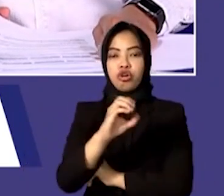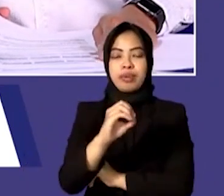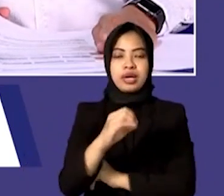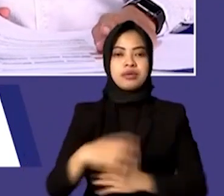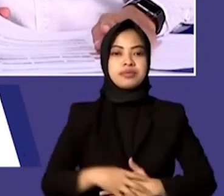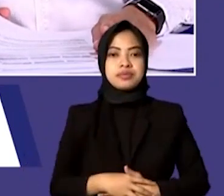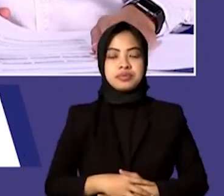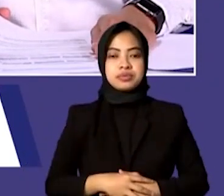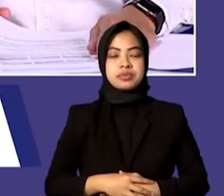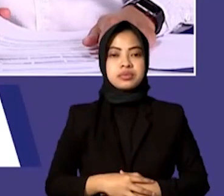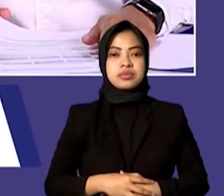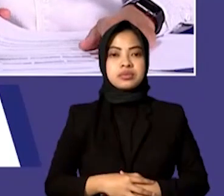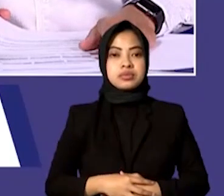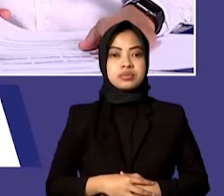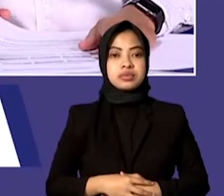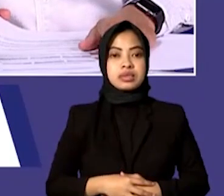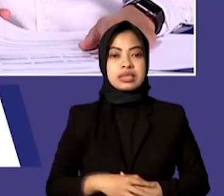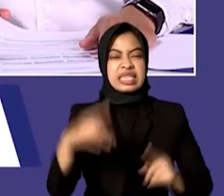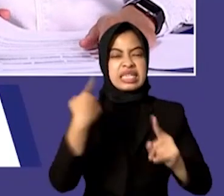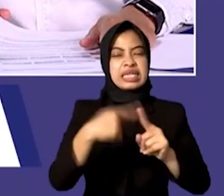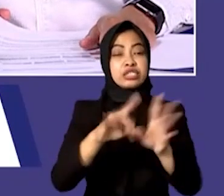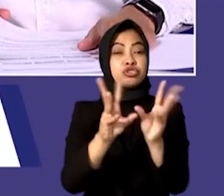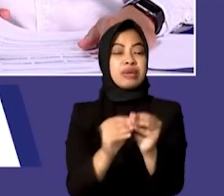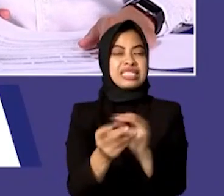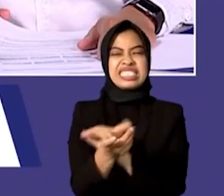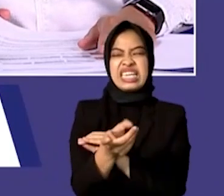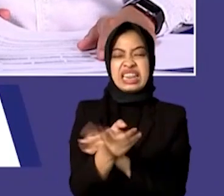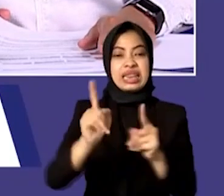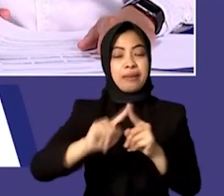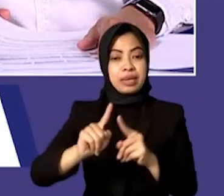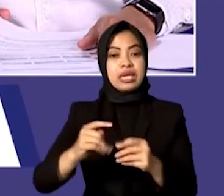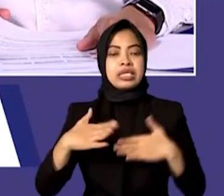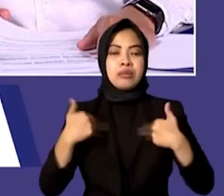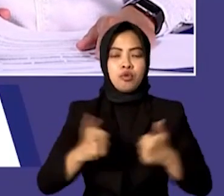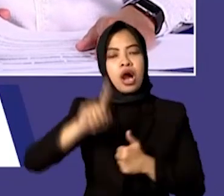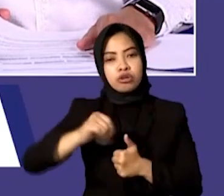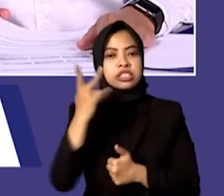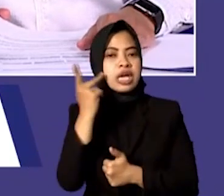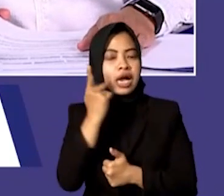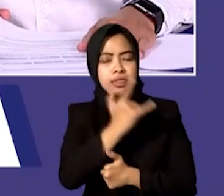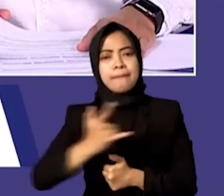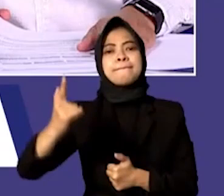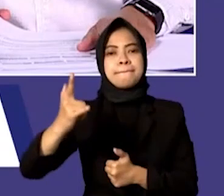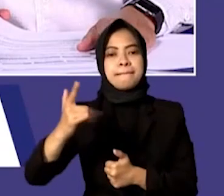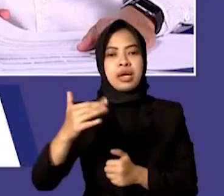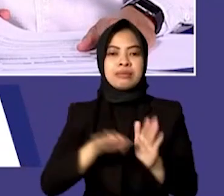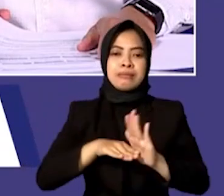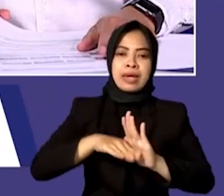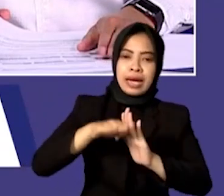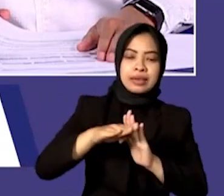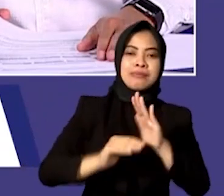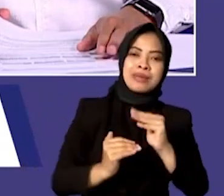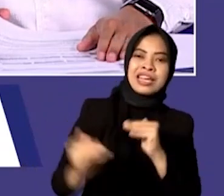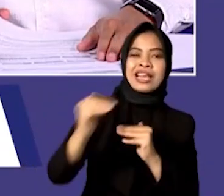Oktober meskipun angkanya kecil kesembuhan harus tetap dijaga untuk tuh meningkat